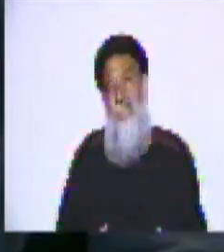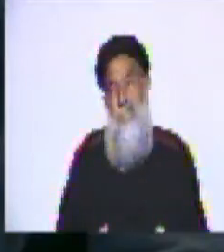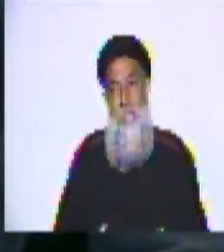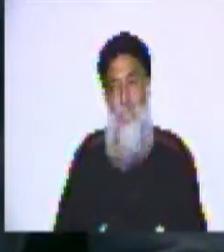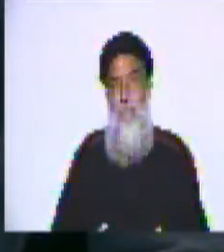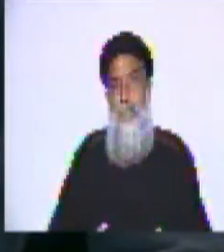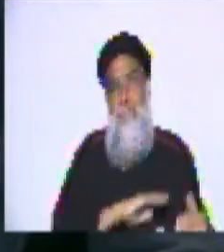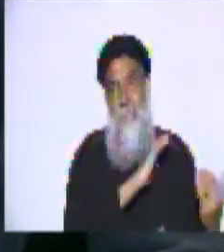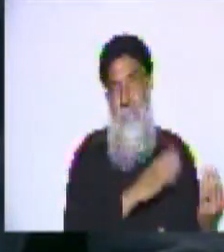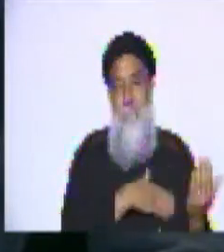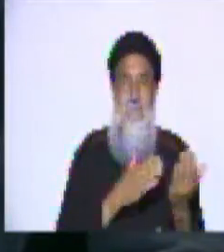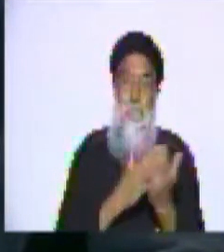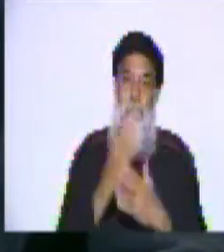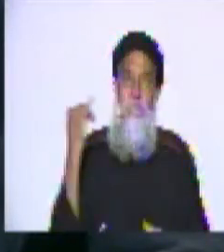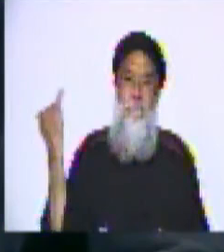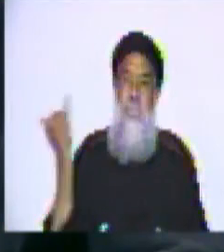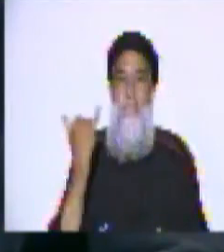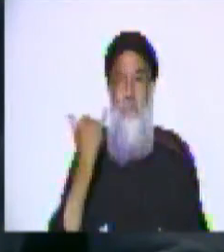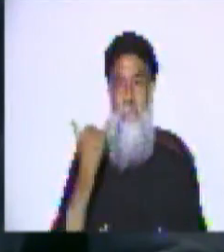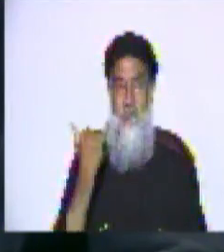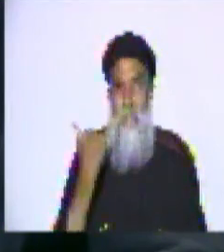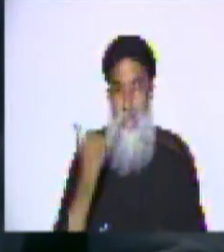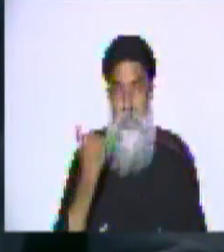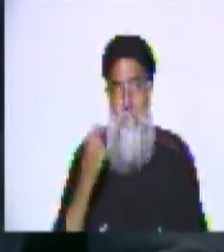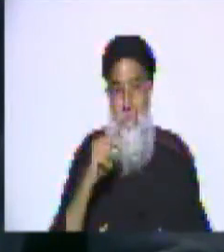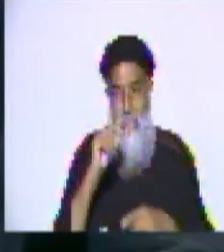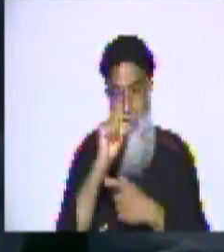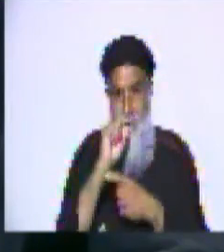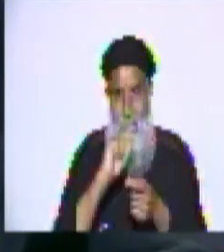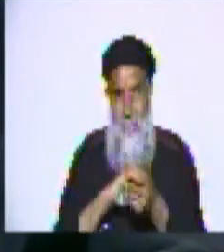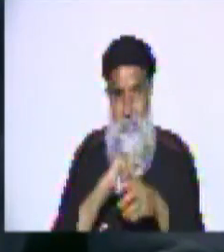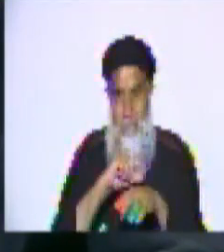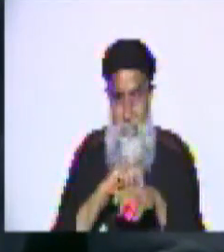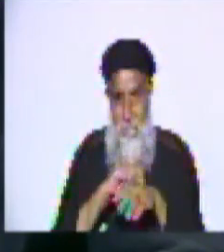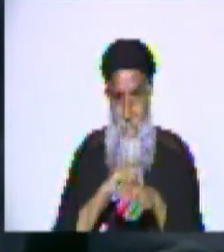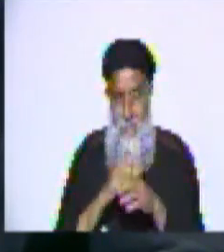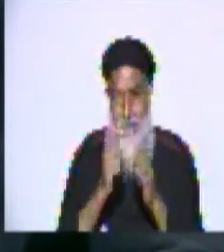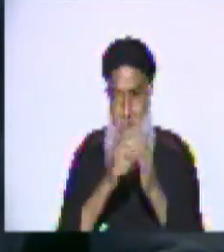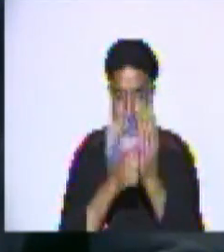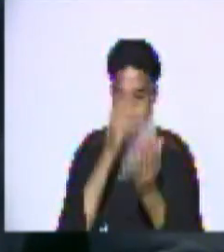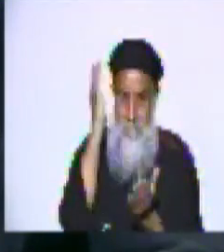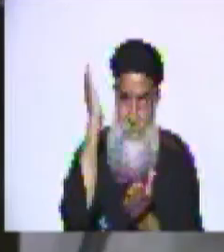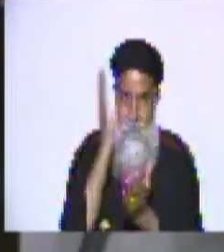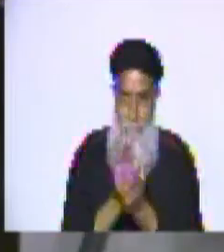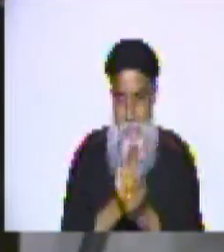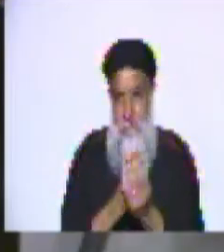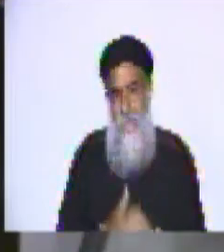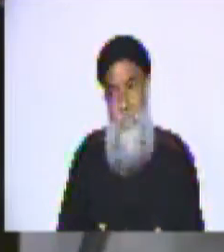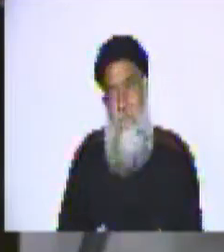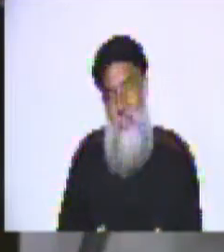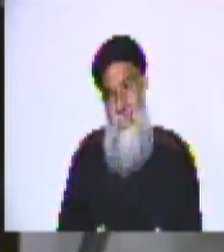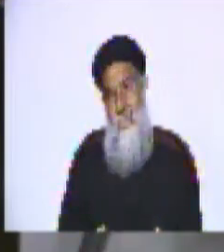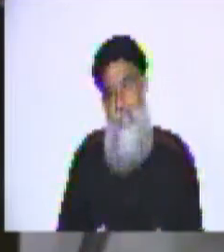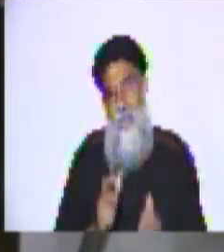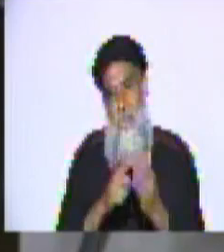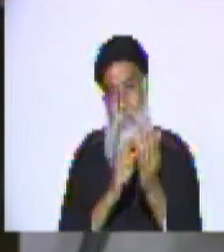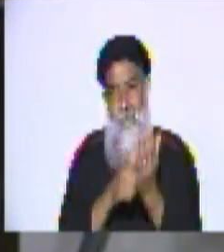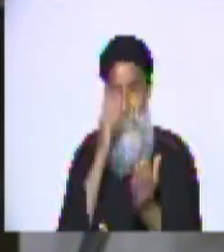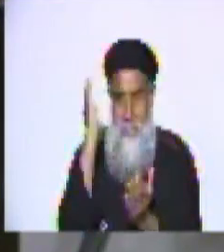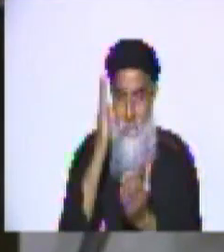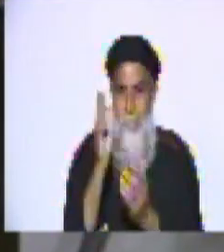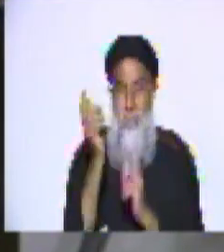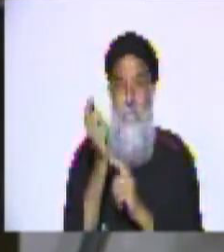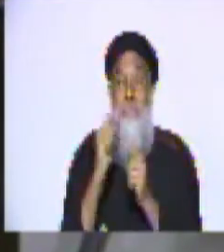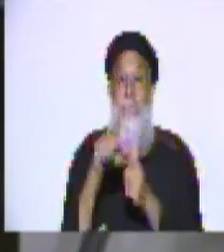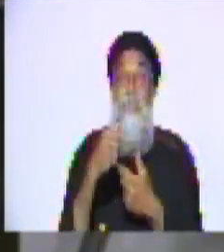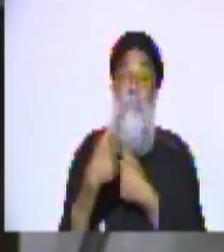العقيدة سيدنا تستمد اهميتها من ان السيد المسيح هو بنفسه اللي وضعها؟ طبعا اكيد، يعني